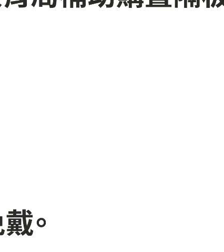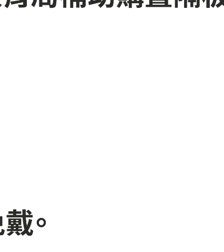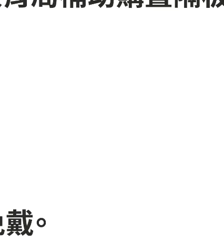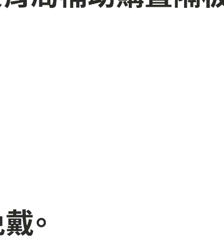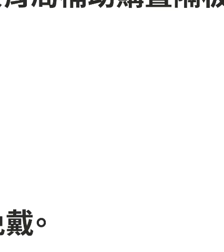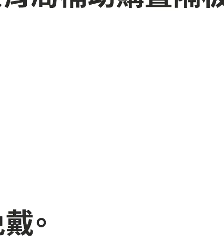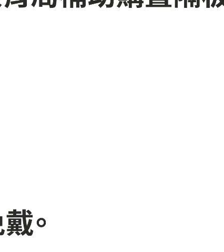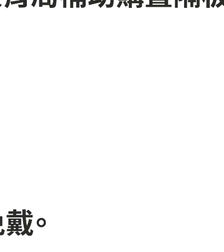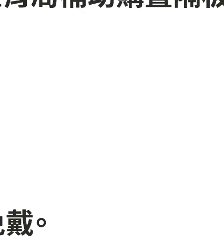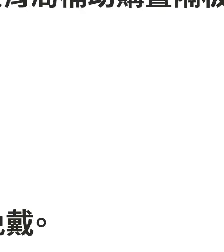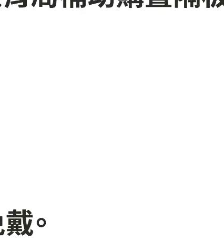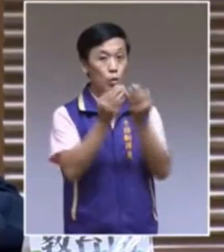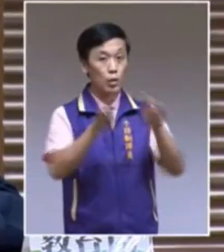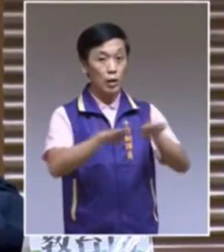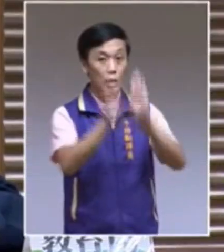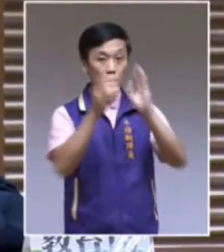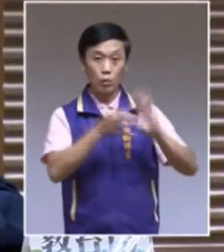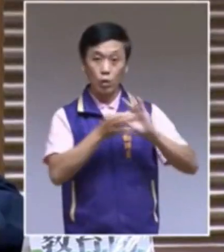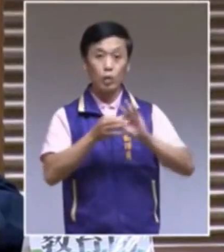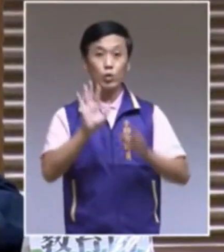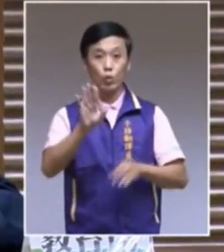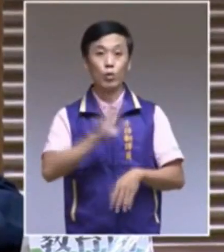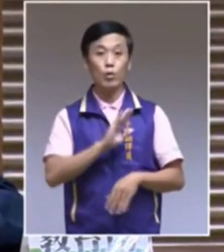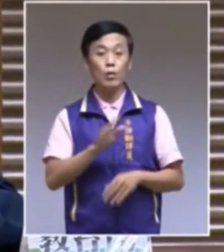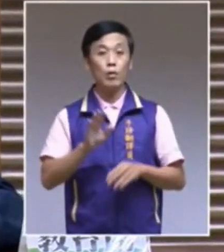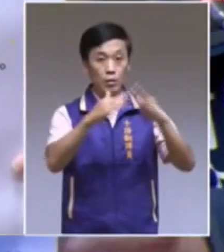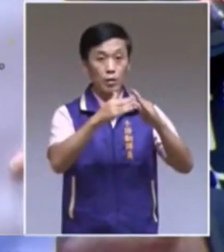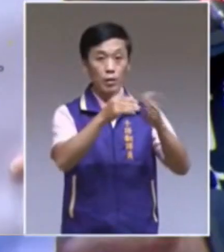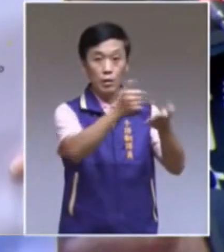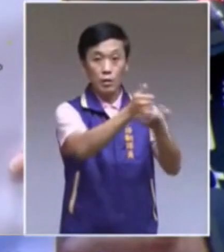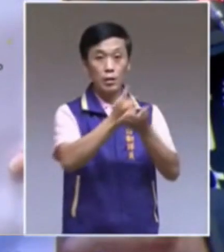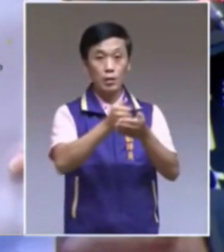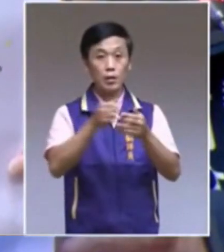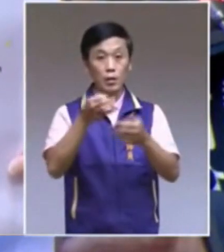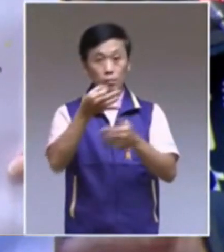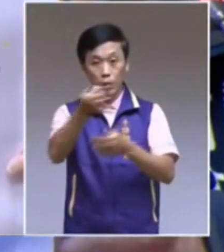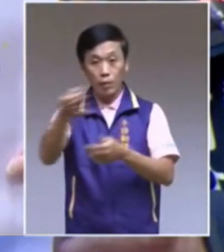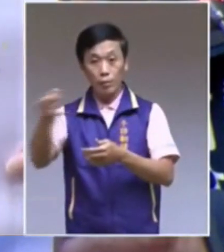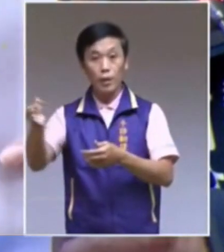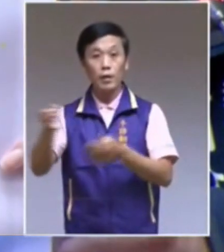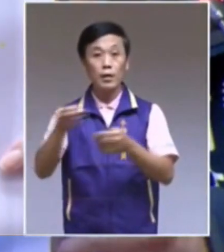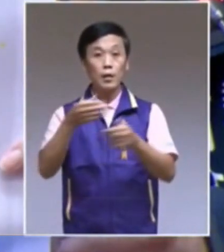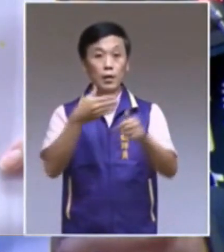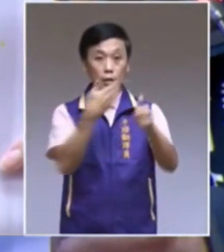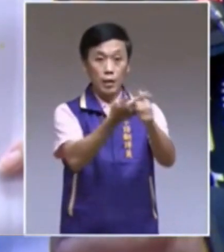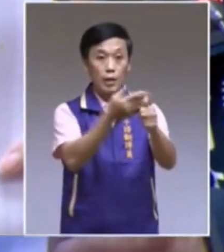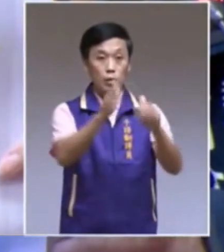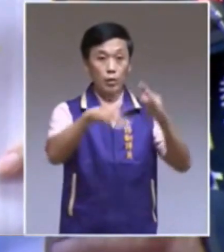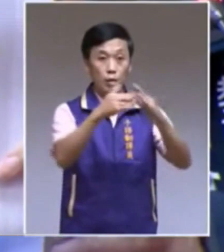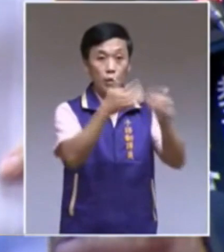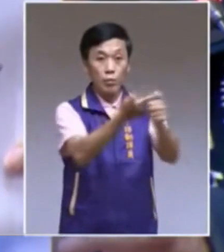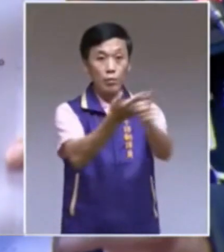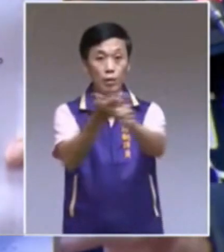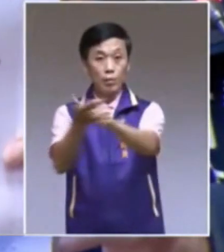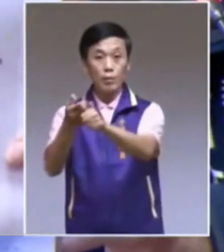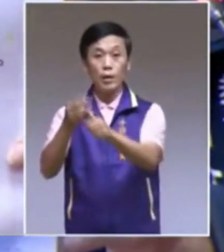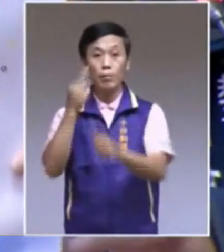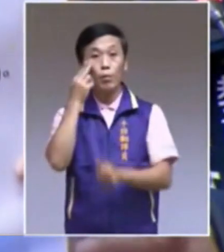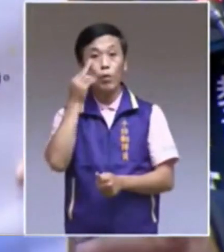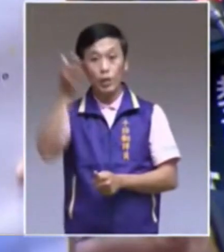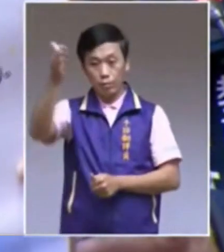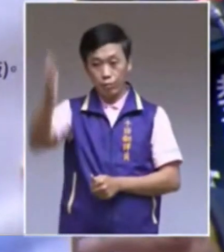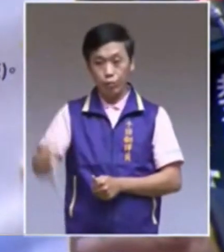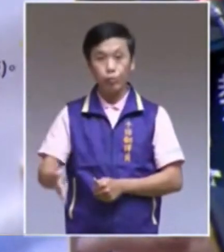须固定座位、成员，用餐也必须使用隔板等。 会配发给学校隔板，每个同学会有一个用餐的隔